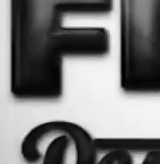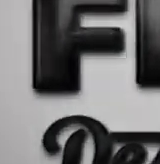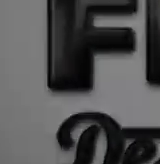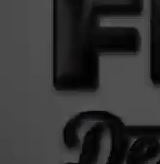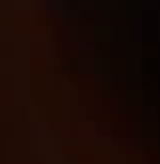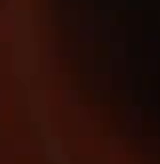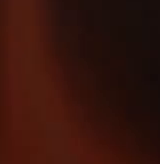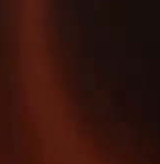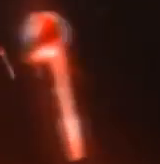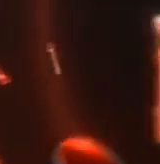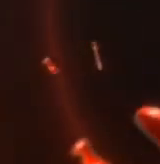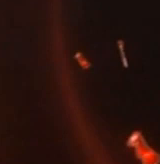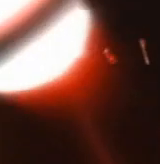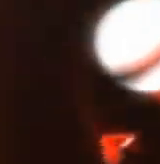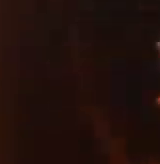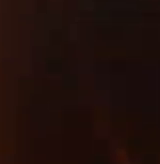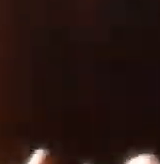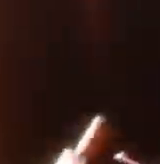2 देश की धड़कन